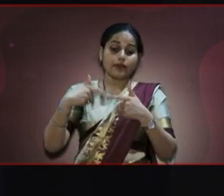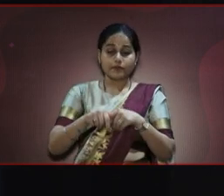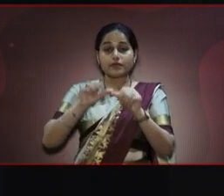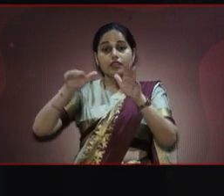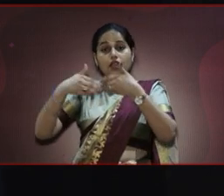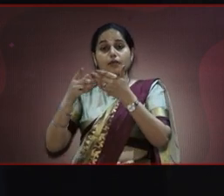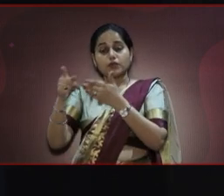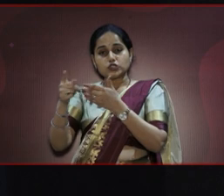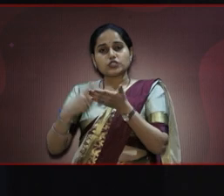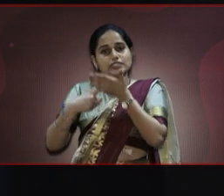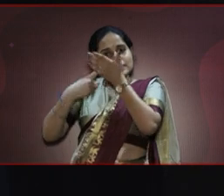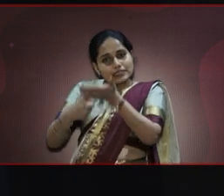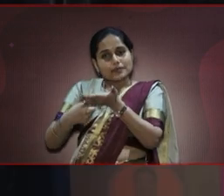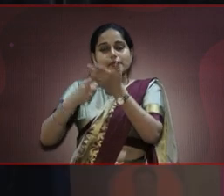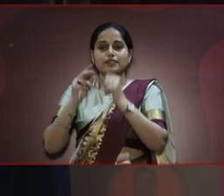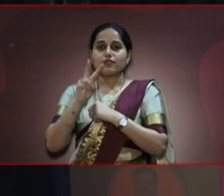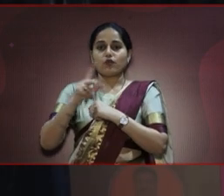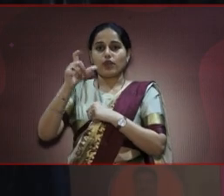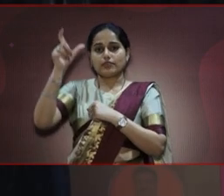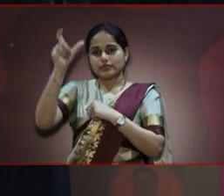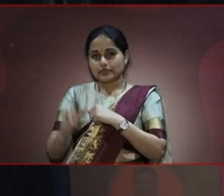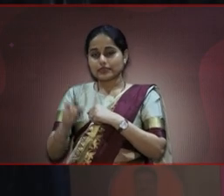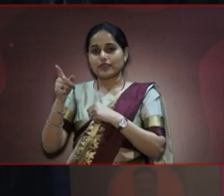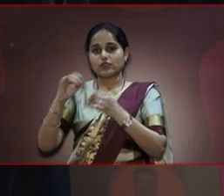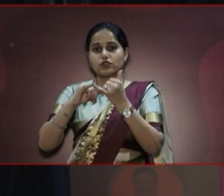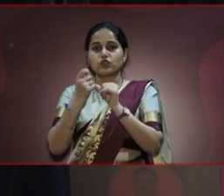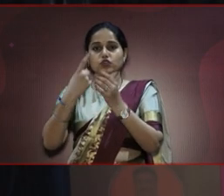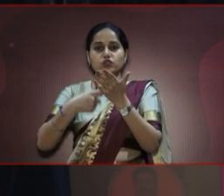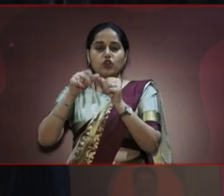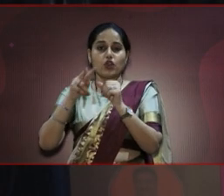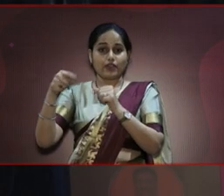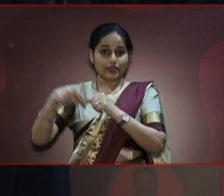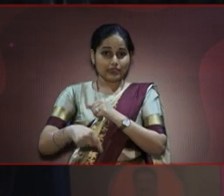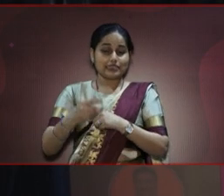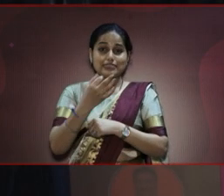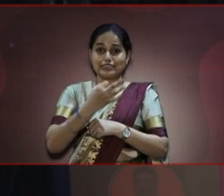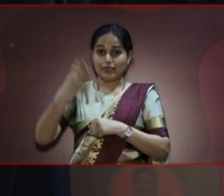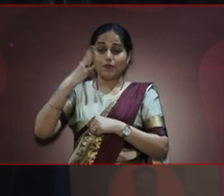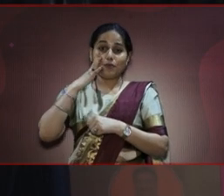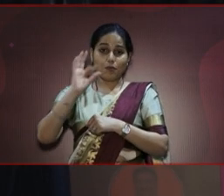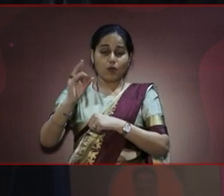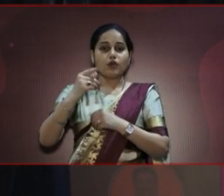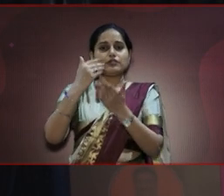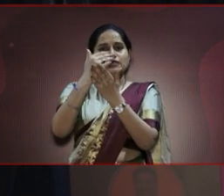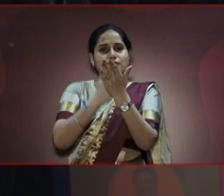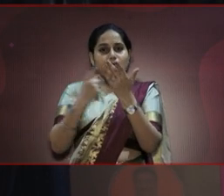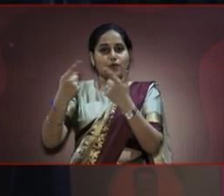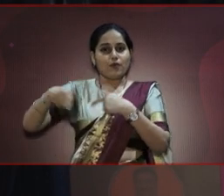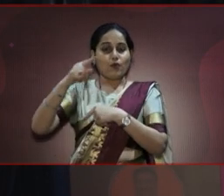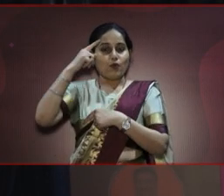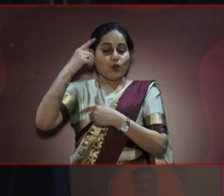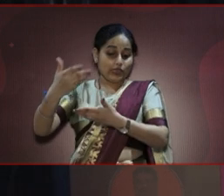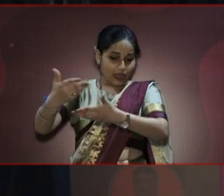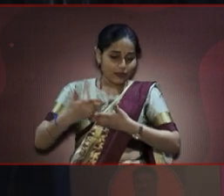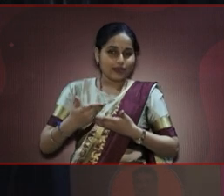के आदरणीय वाइस प्रेसिडेंट महोदय श्री सौरभ श्रीवास्तव जी को इस शुभ अवसर पर अपने विचार साझा करने के लिए